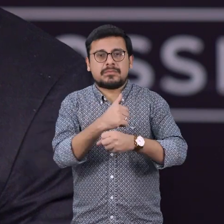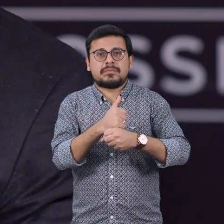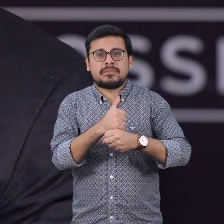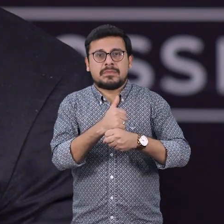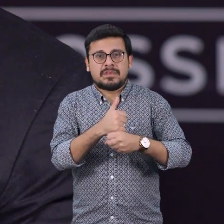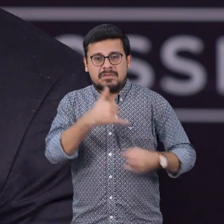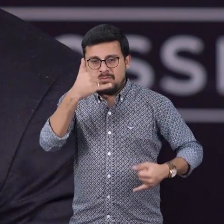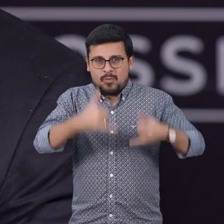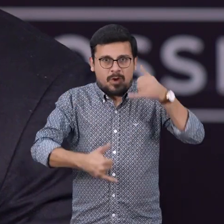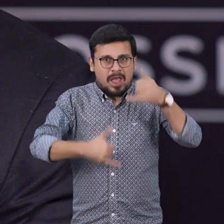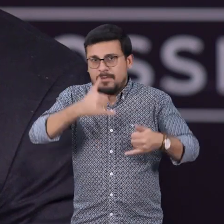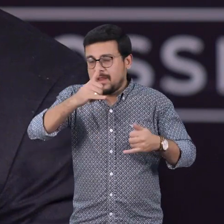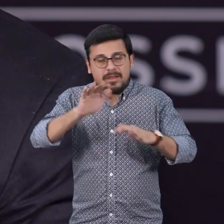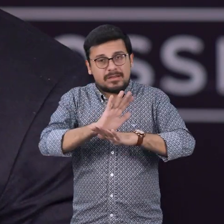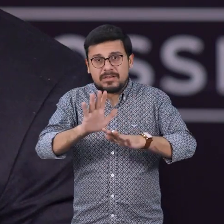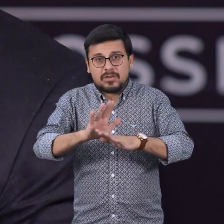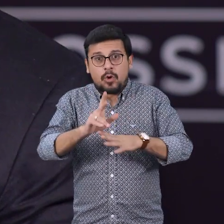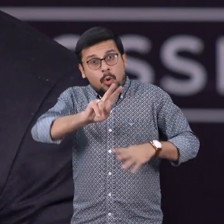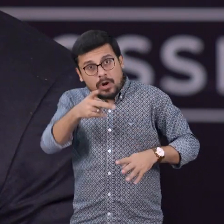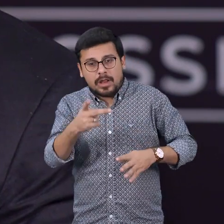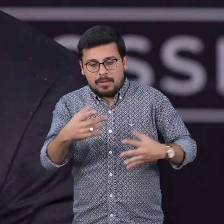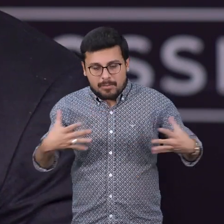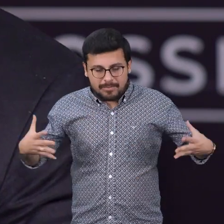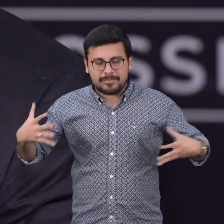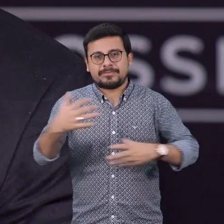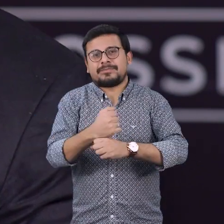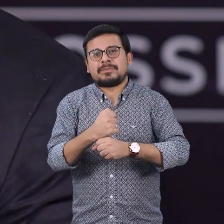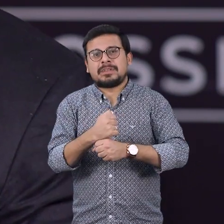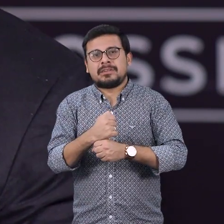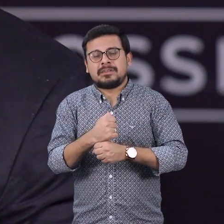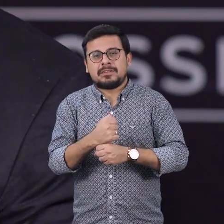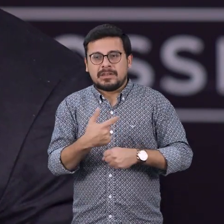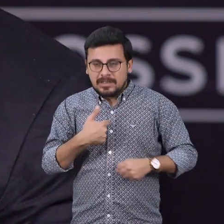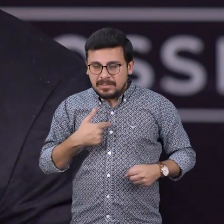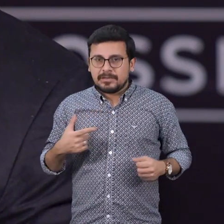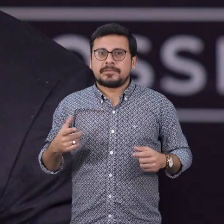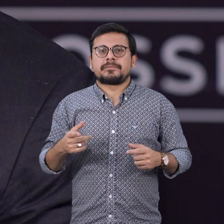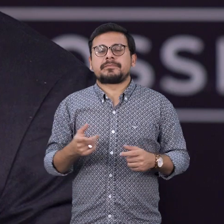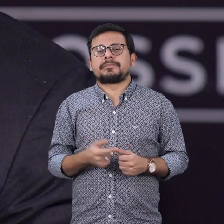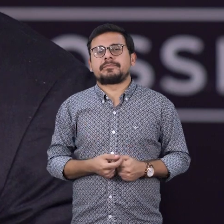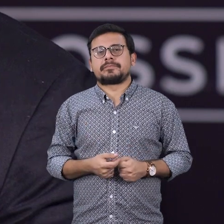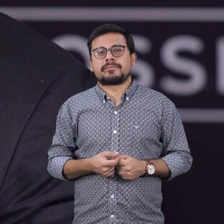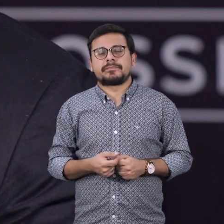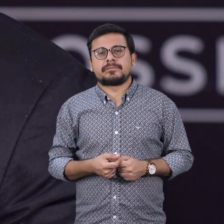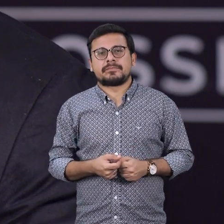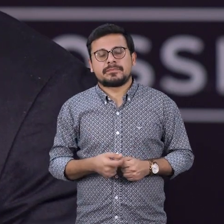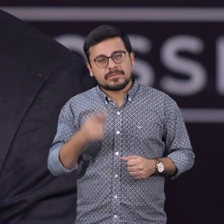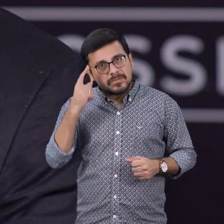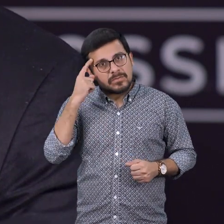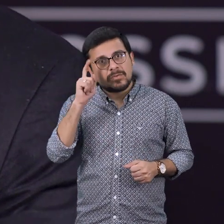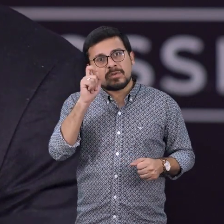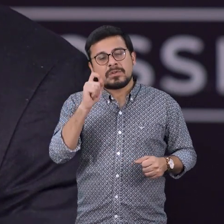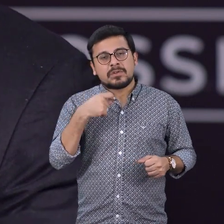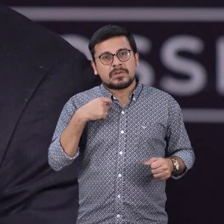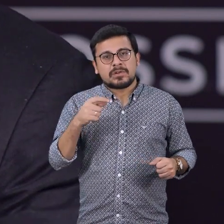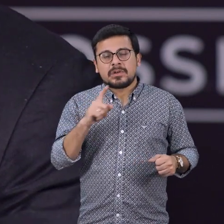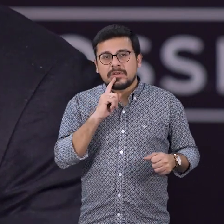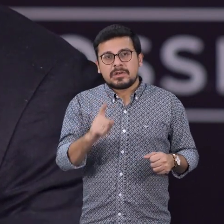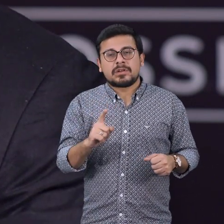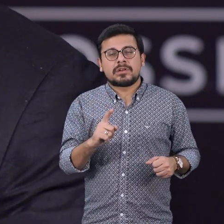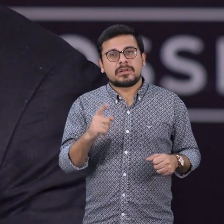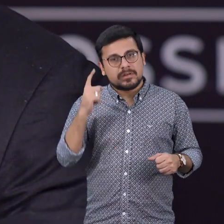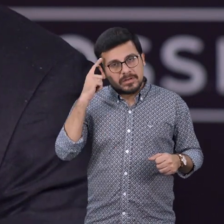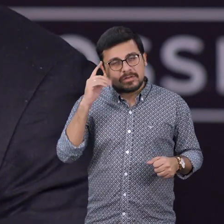more. We are but from a family who is like glued together, alhamdulillah.